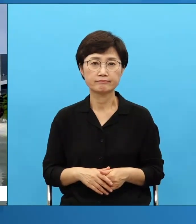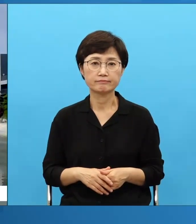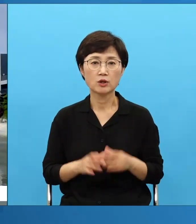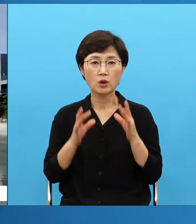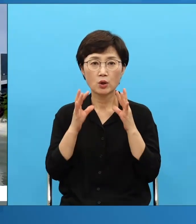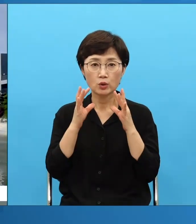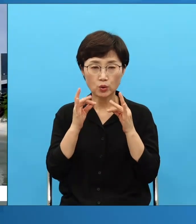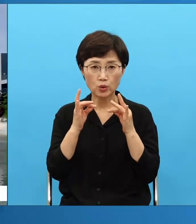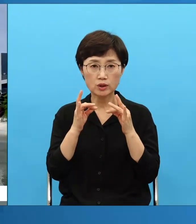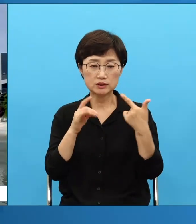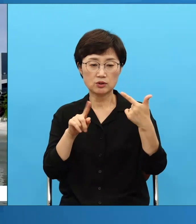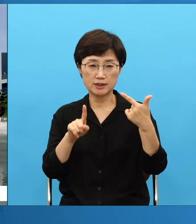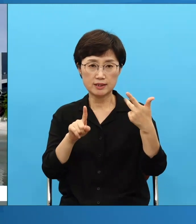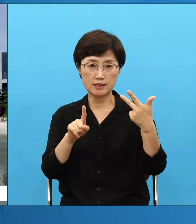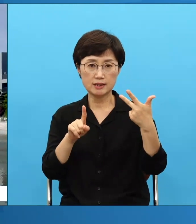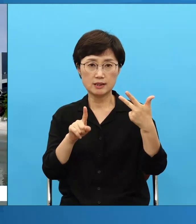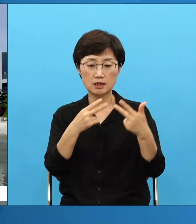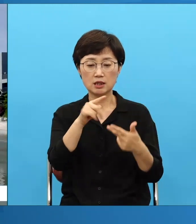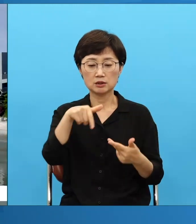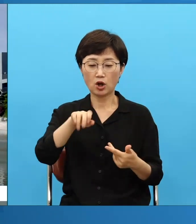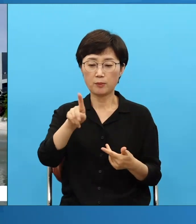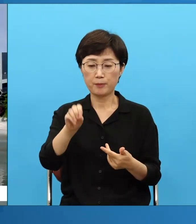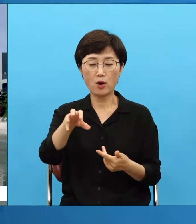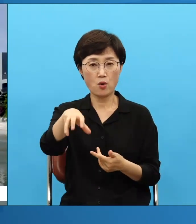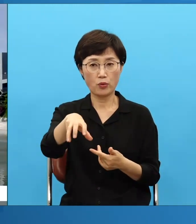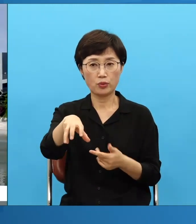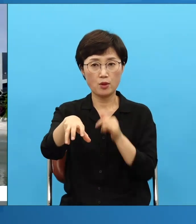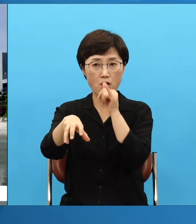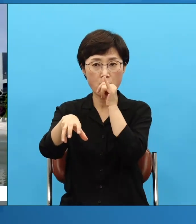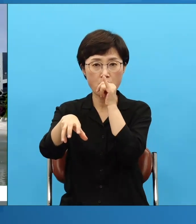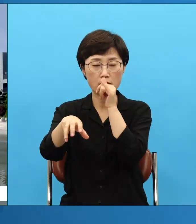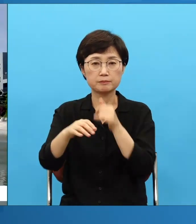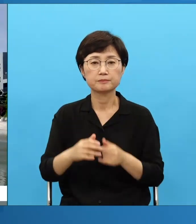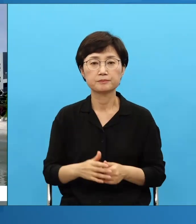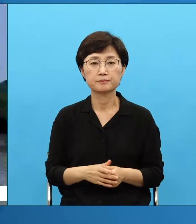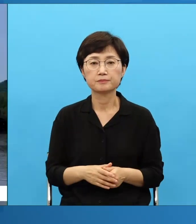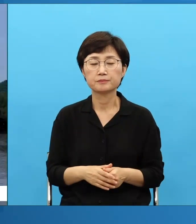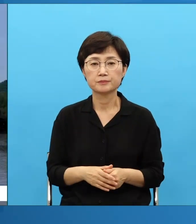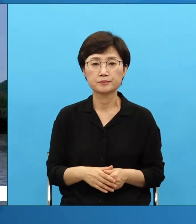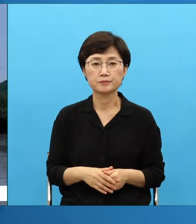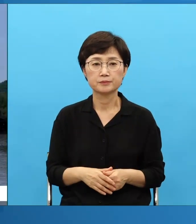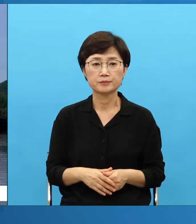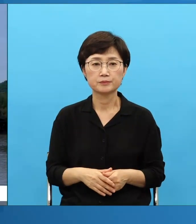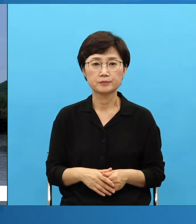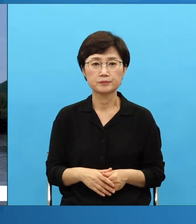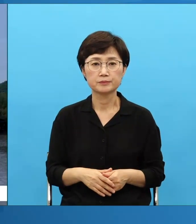7월 1일 토요 핵심 예배는 덕평 RUTC에서 열립니다.